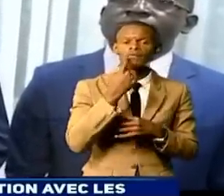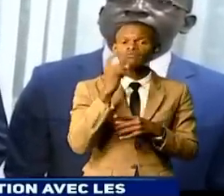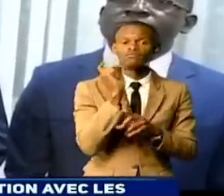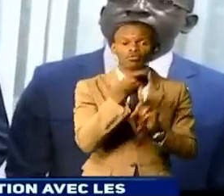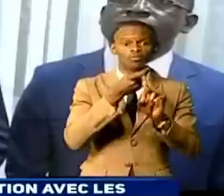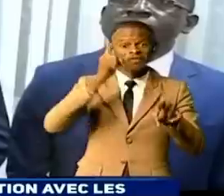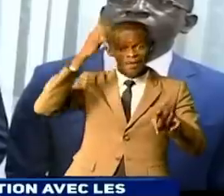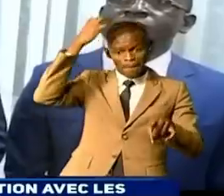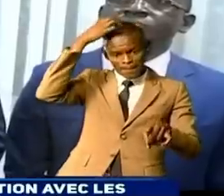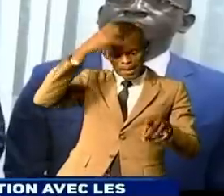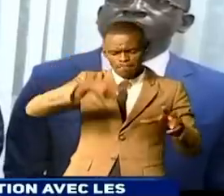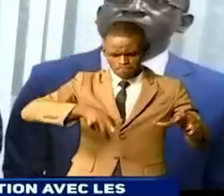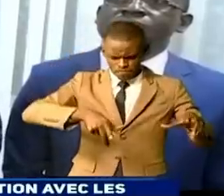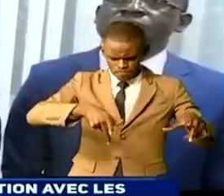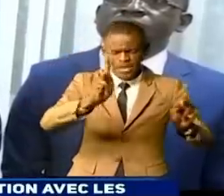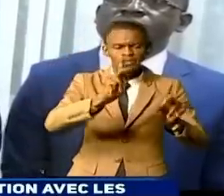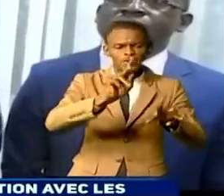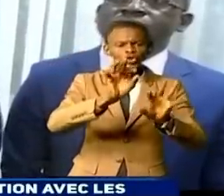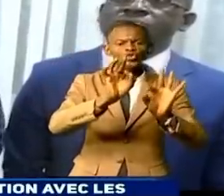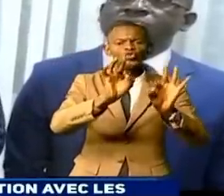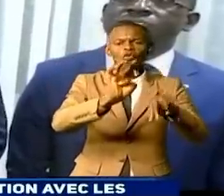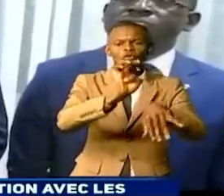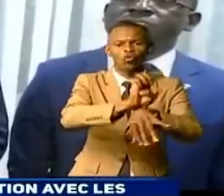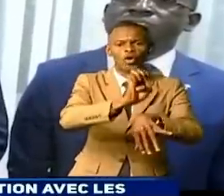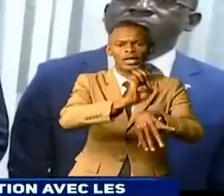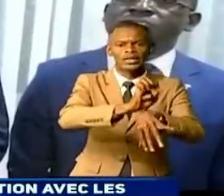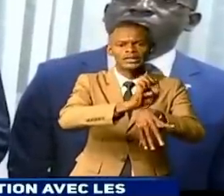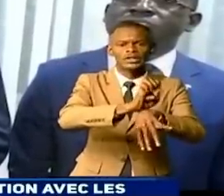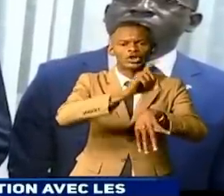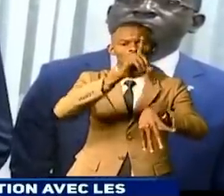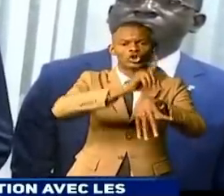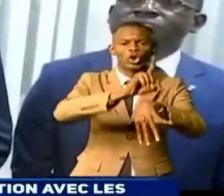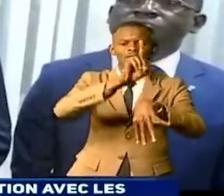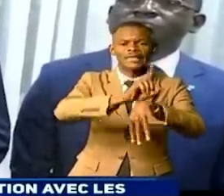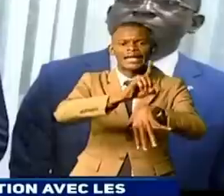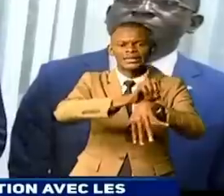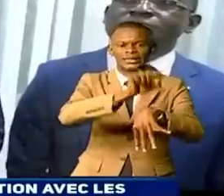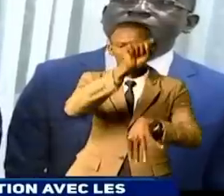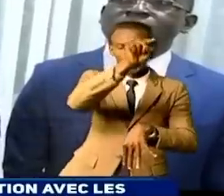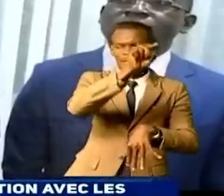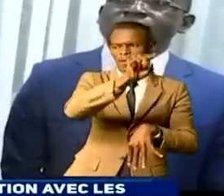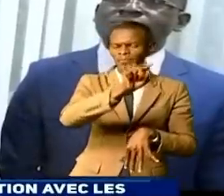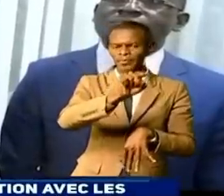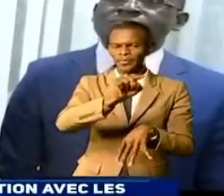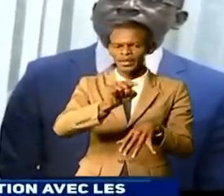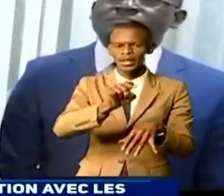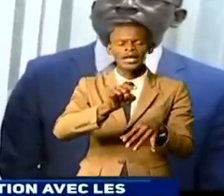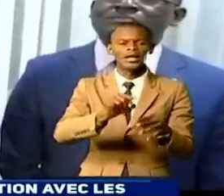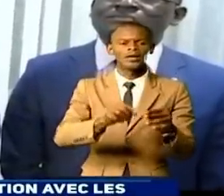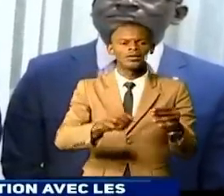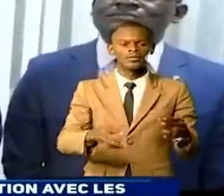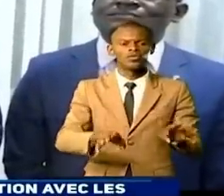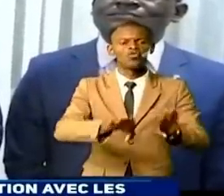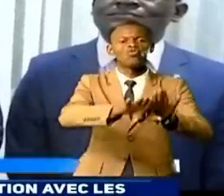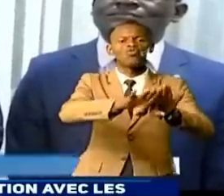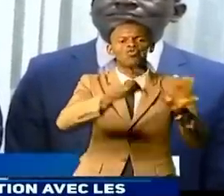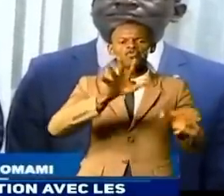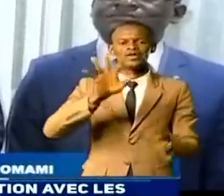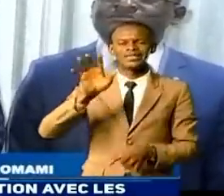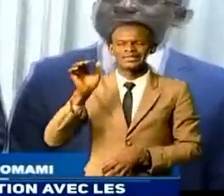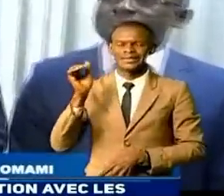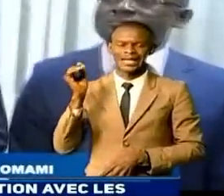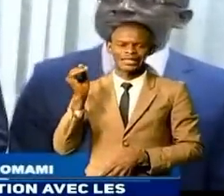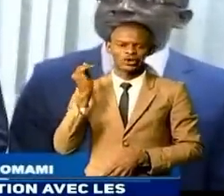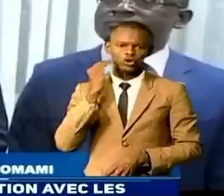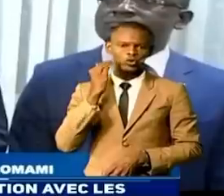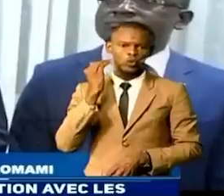ordonné le 5 juin. Le siège sera sacré et lui il va procéder à la prise canonique de ce siège.